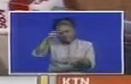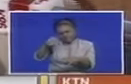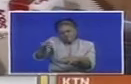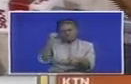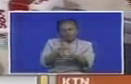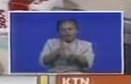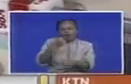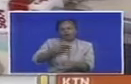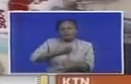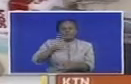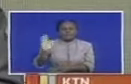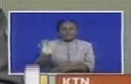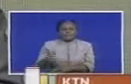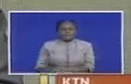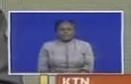were.